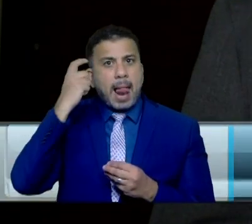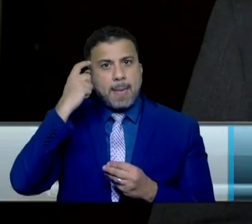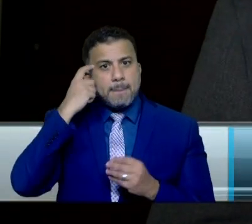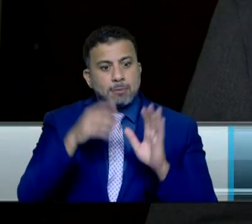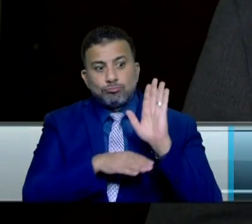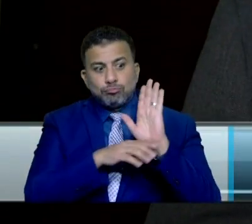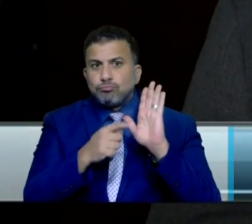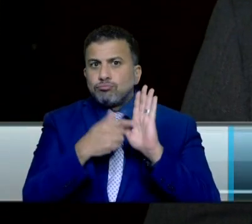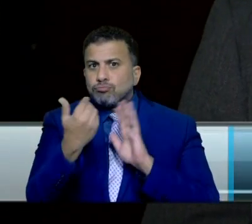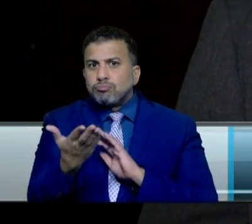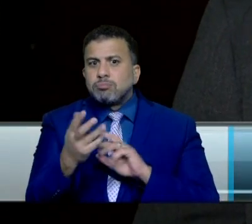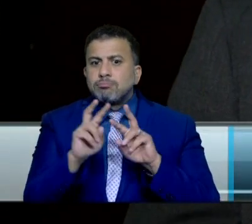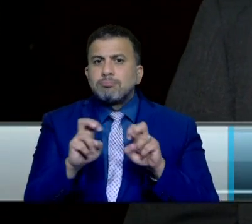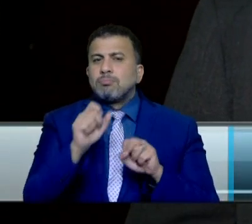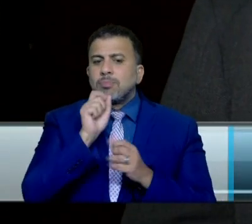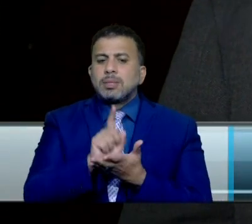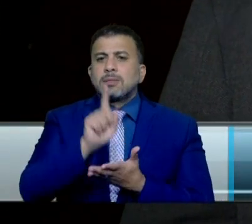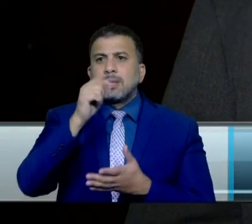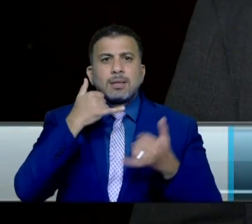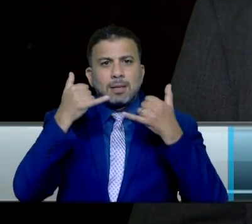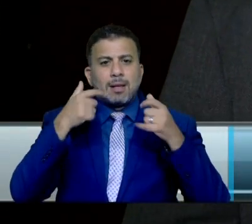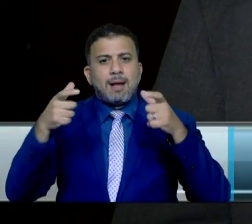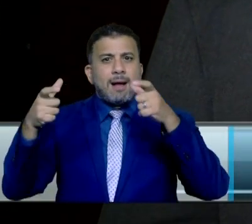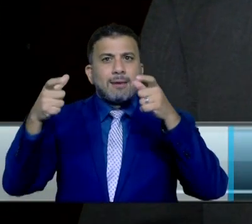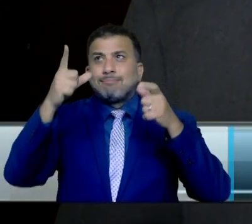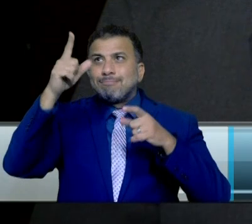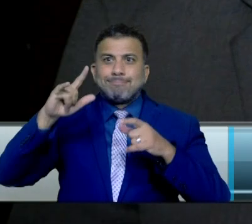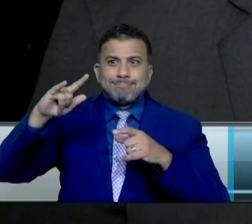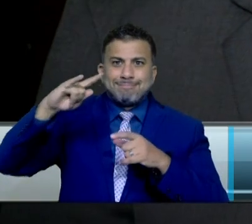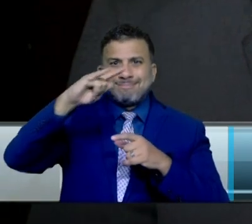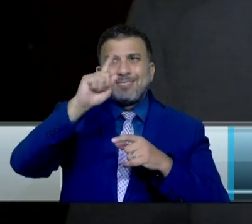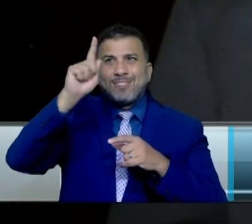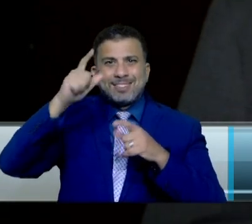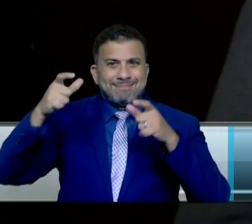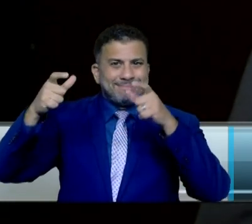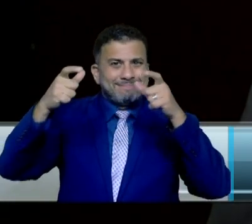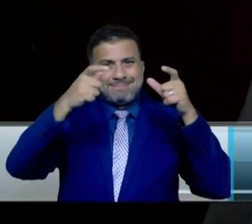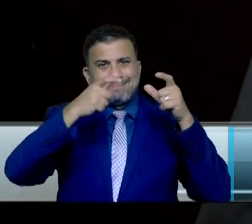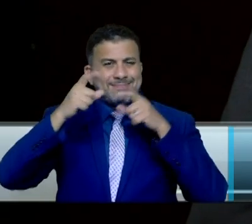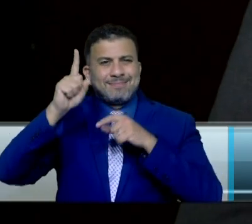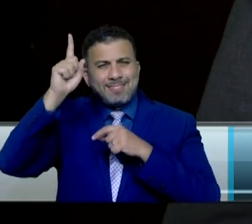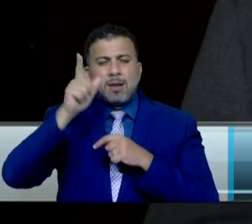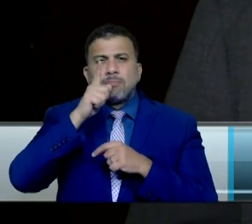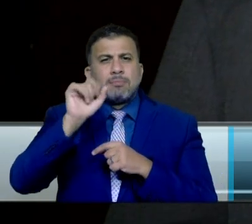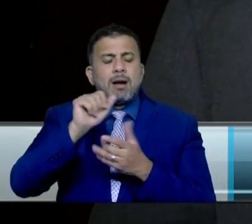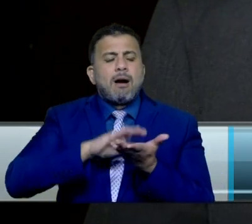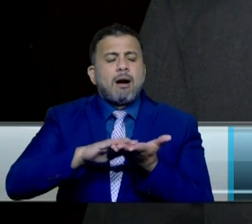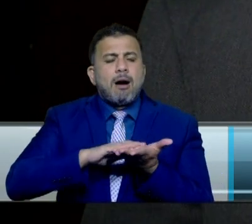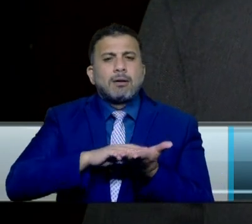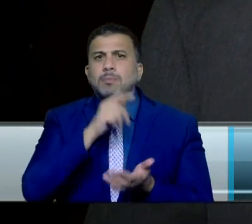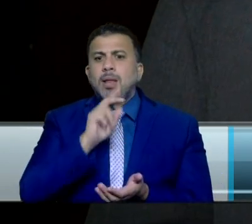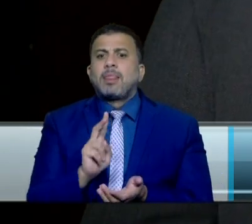في مختلف مجالات الاتصالات الفضائيه والاقمار الصناعيه والتواصل مع الاقمار الصناعيه من خلال المحطات الارضيه